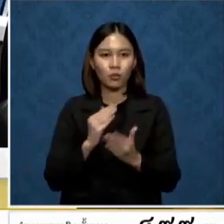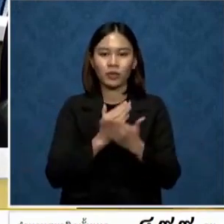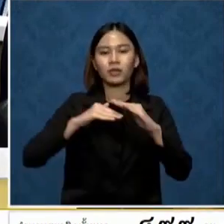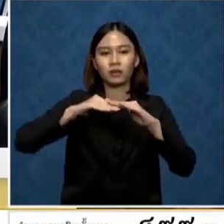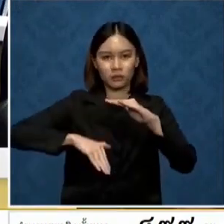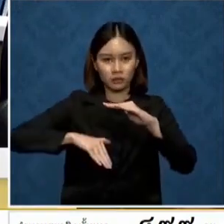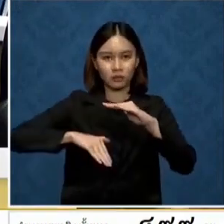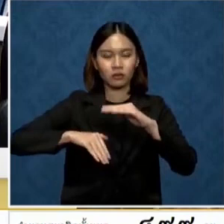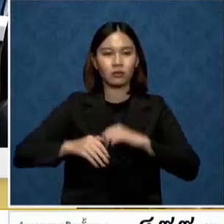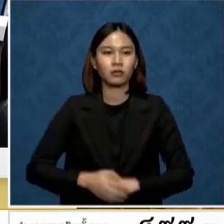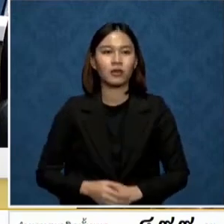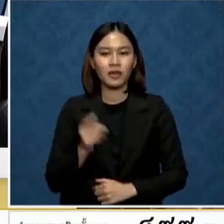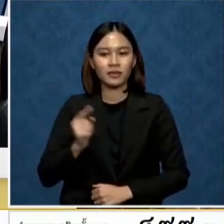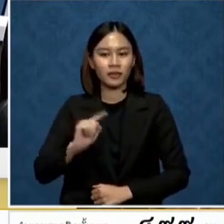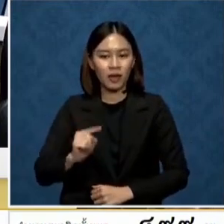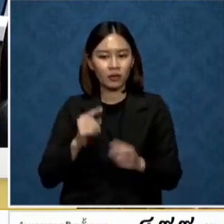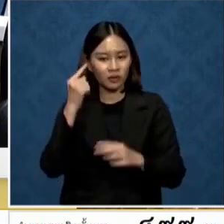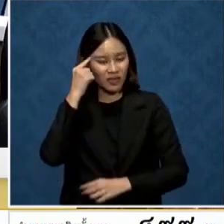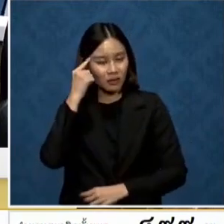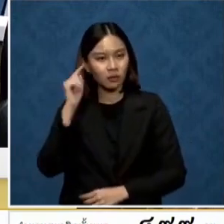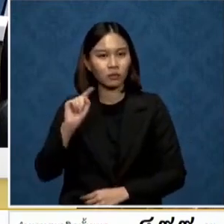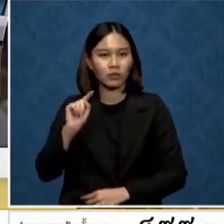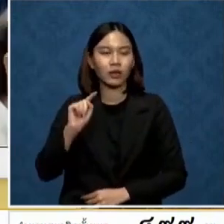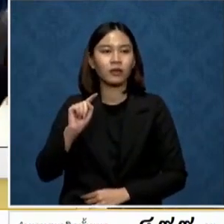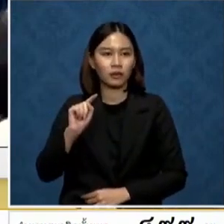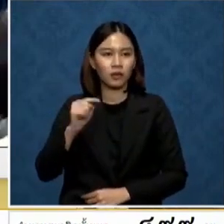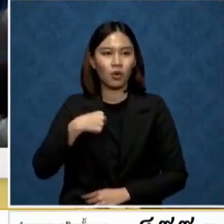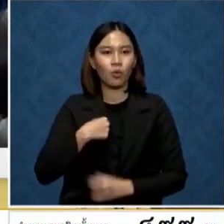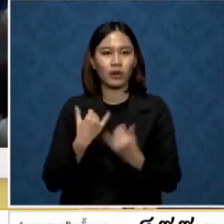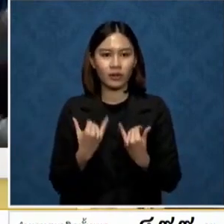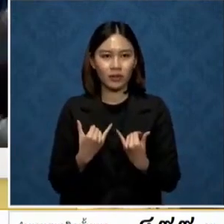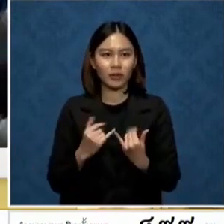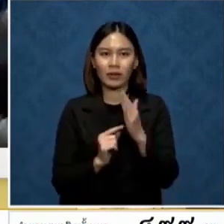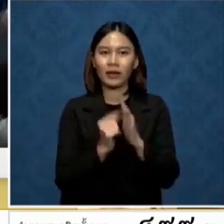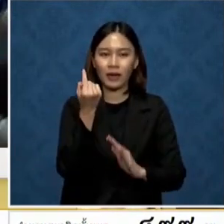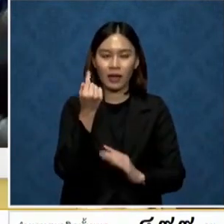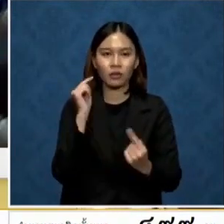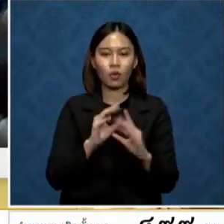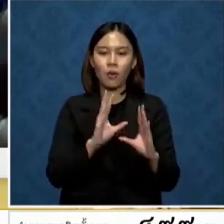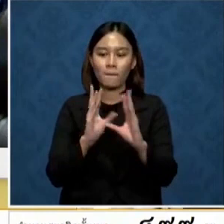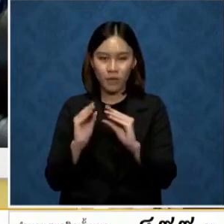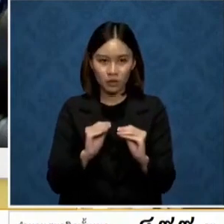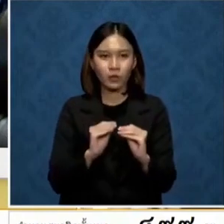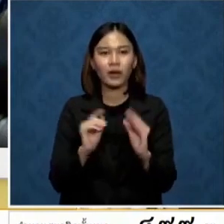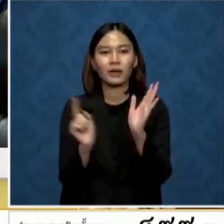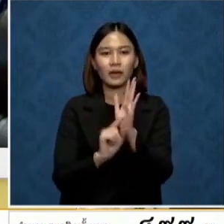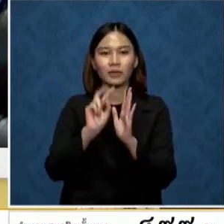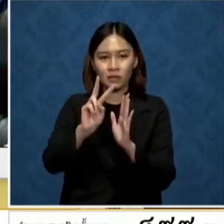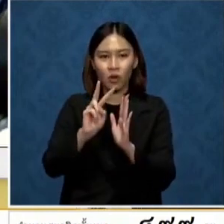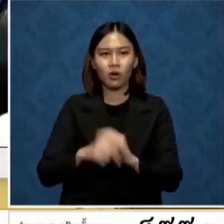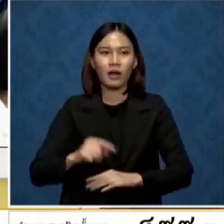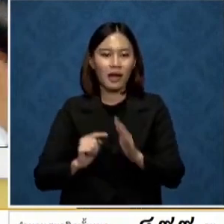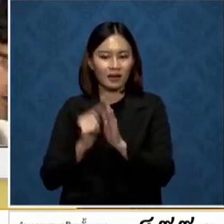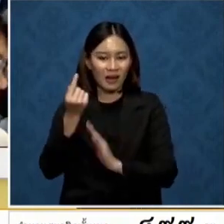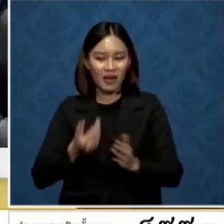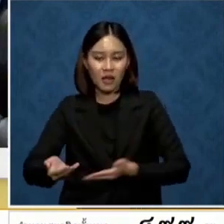หนึนะครับเ่อจริงๆแล้วเจตนาของผมเองเนี่ยผมก็วันนี้นะเป็นวันแรกในสมัยประชุมที่ 2นะครับแล้วก็เป็นครั้งแรก